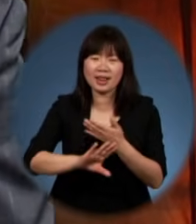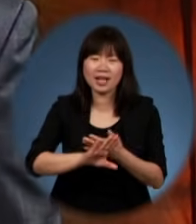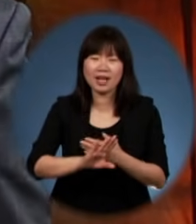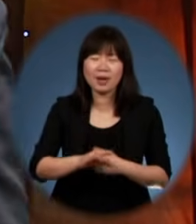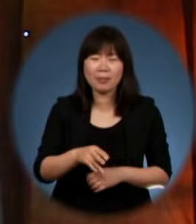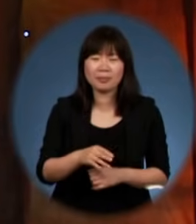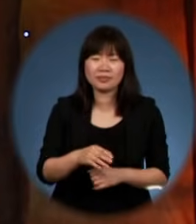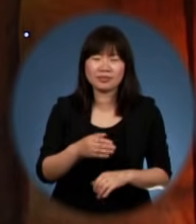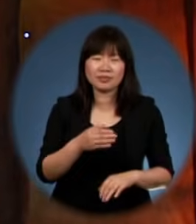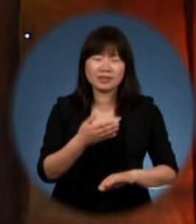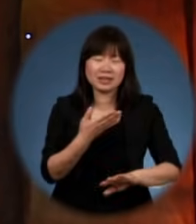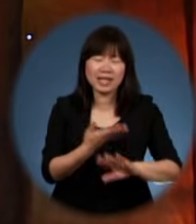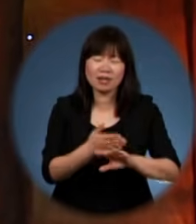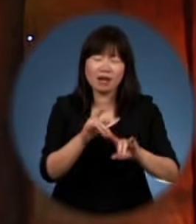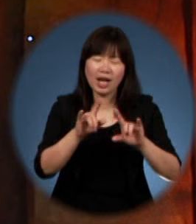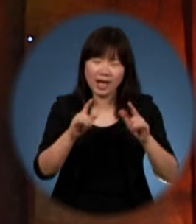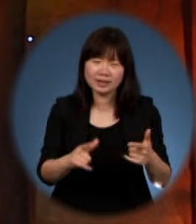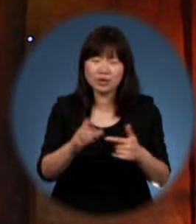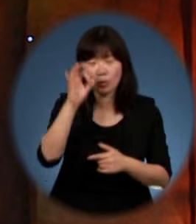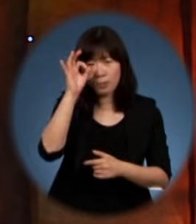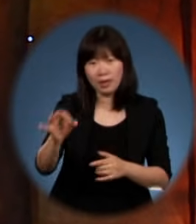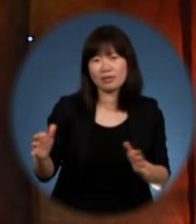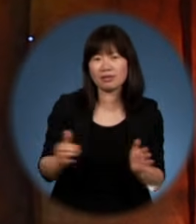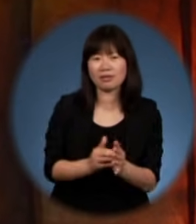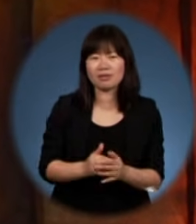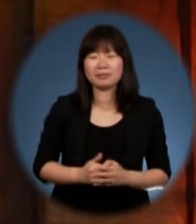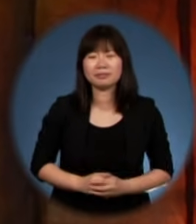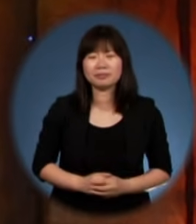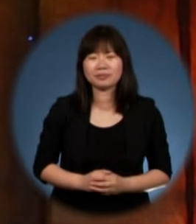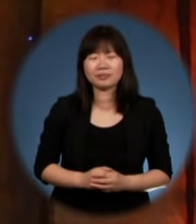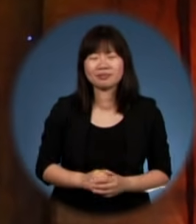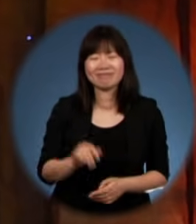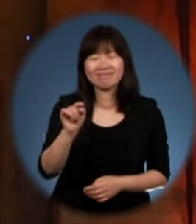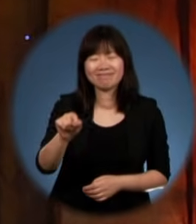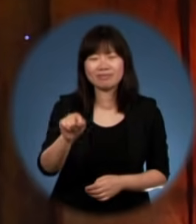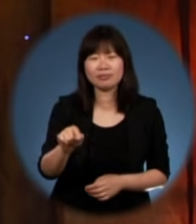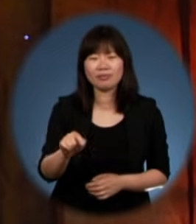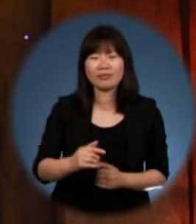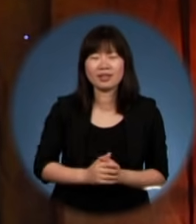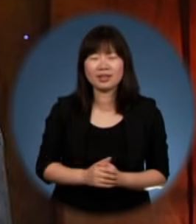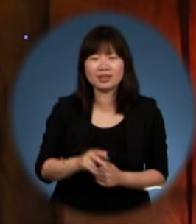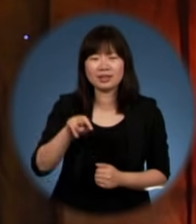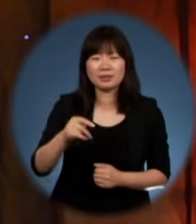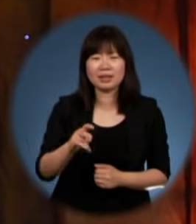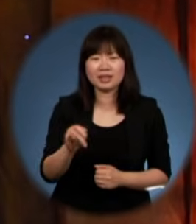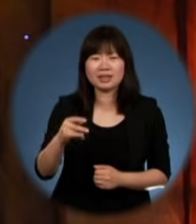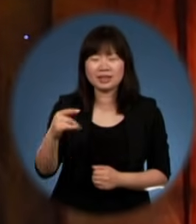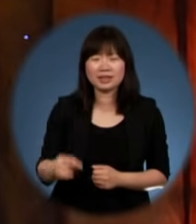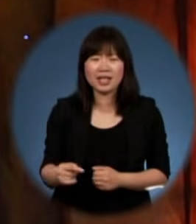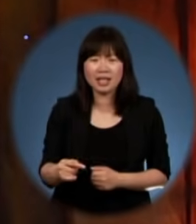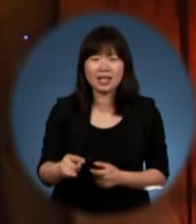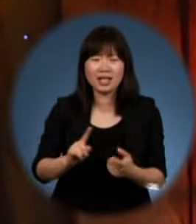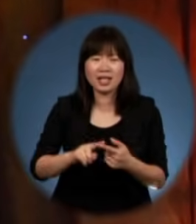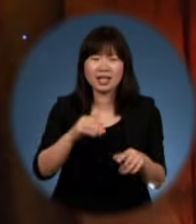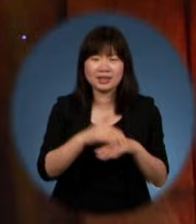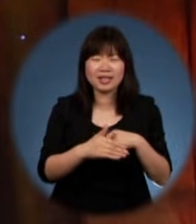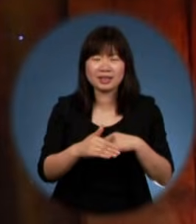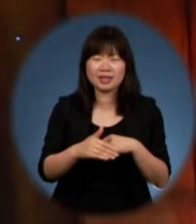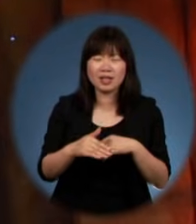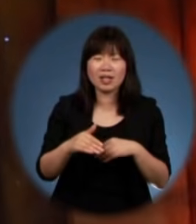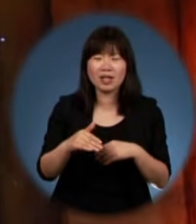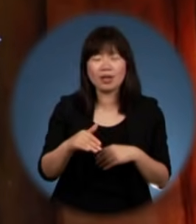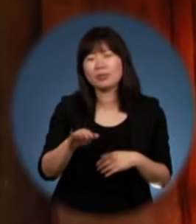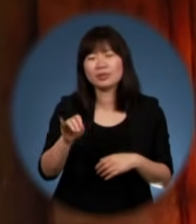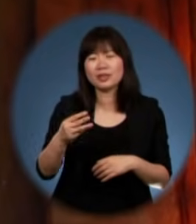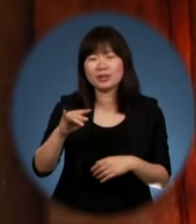받는 것이 아니라고 보았던 것입니다 그 스파르타 서의 안위 플러스 리 꿈꾸었던 이상